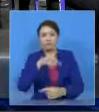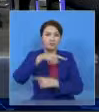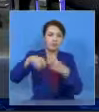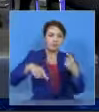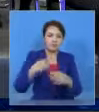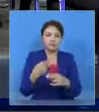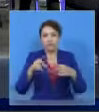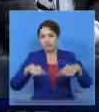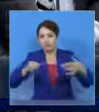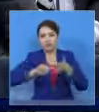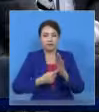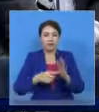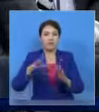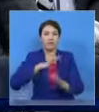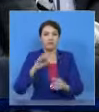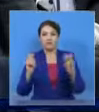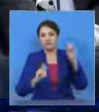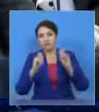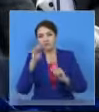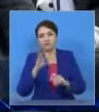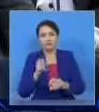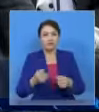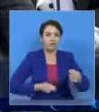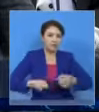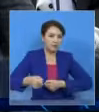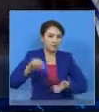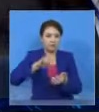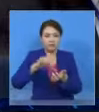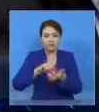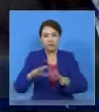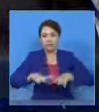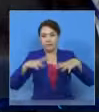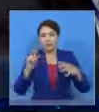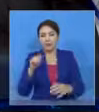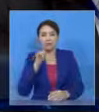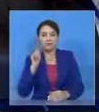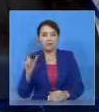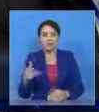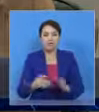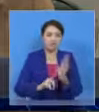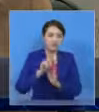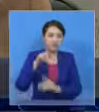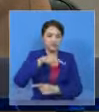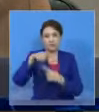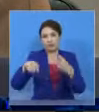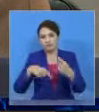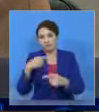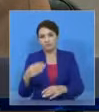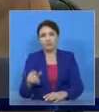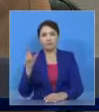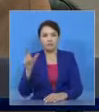эти и другие цели преследовал форум предприниматели в котором приняли участие более ста молодых и начинающих представителей